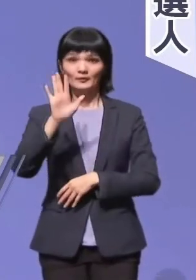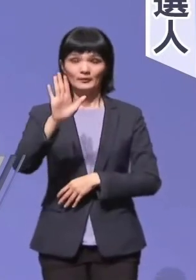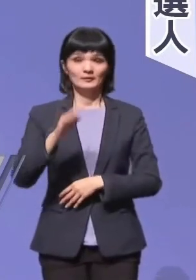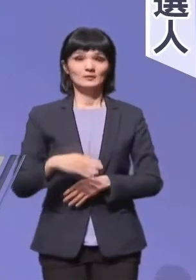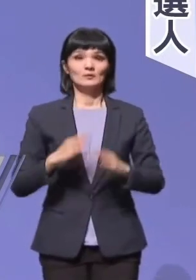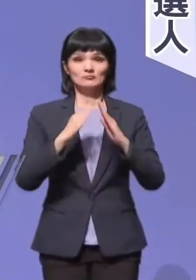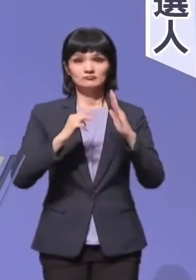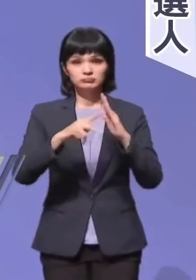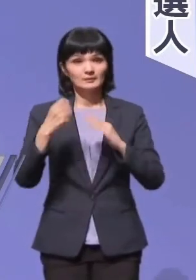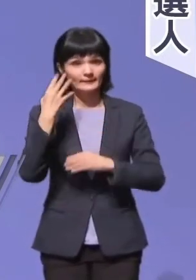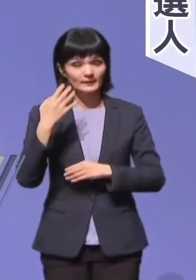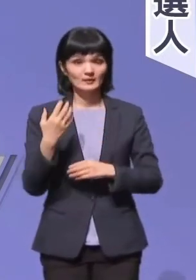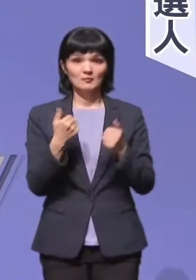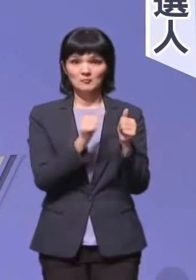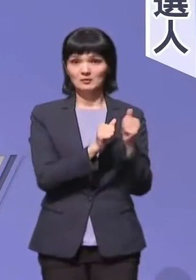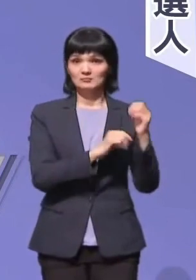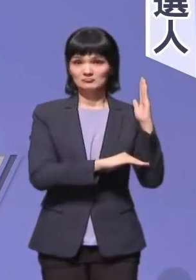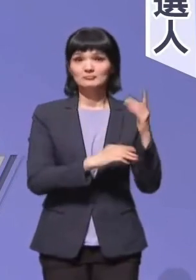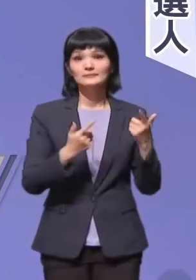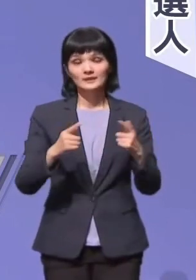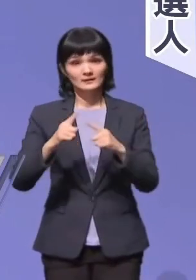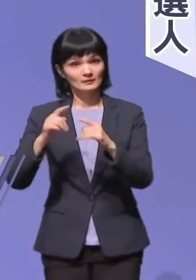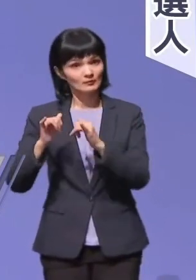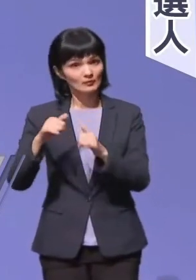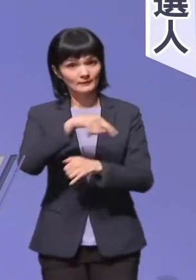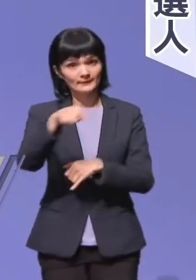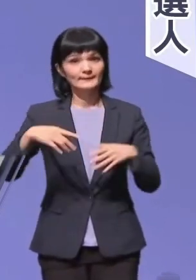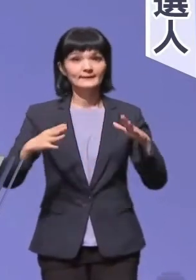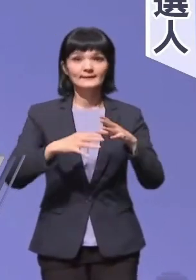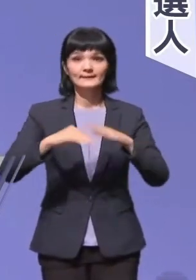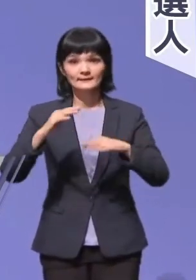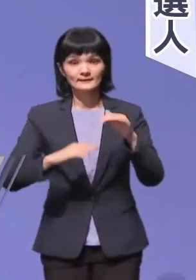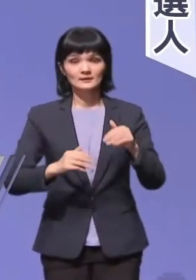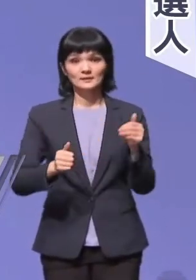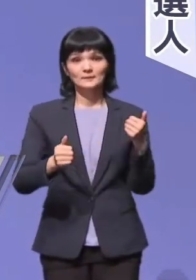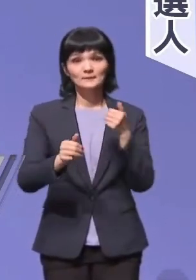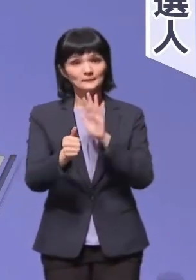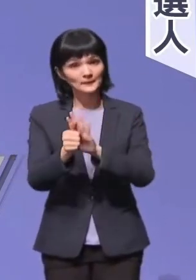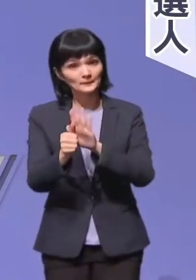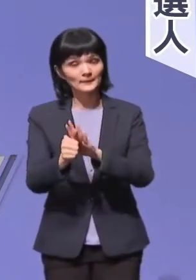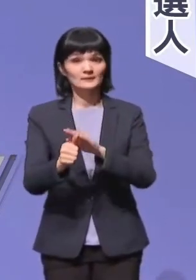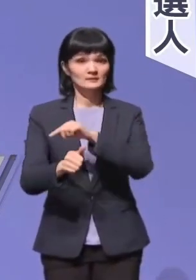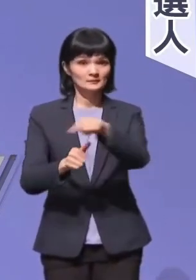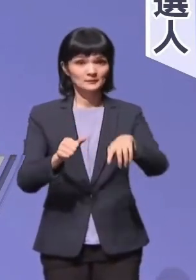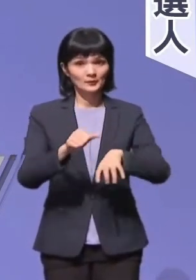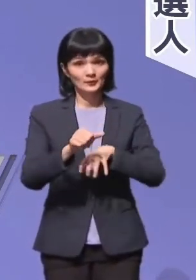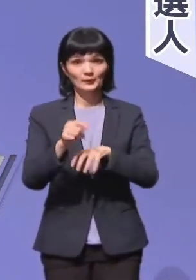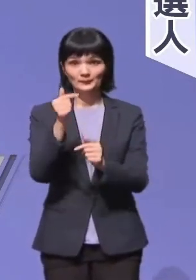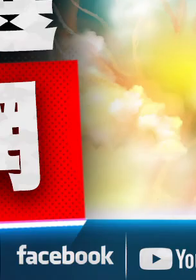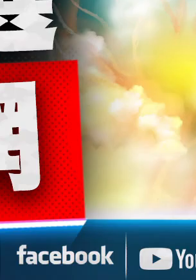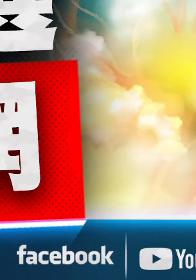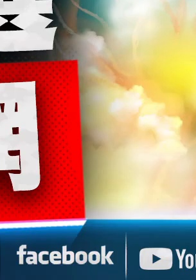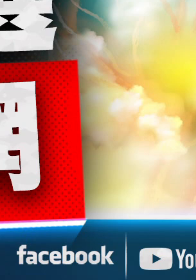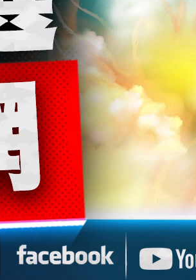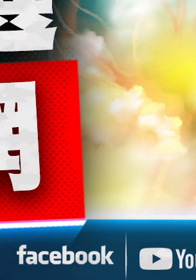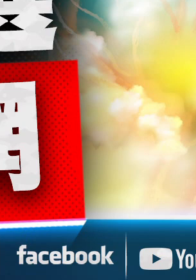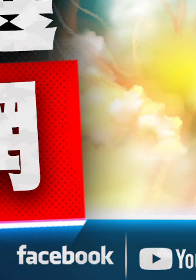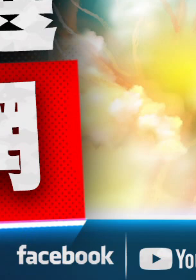府，要靠民众自主，但政府要做的事就是提供更好的环境，突破法令的限制。